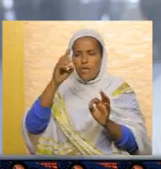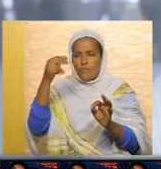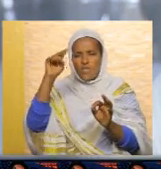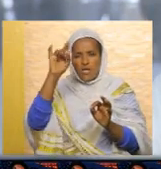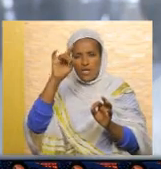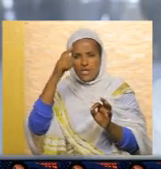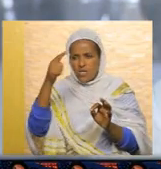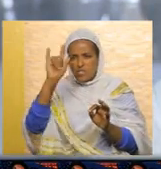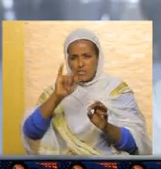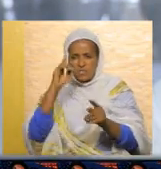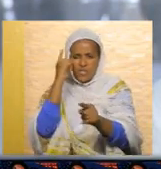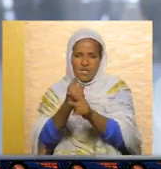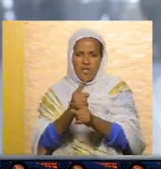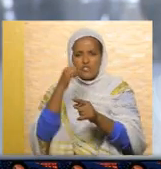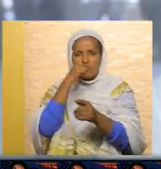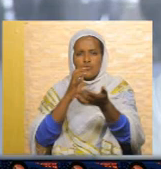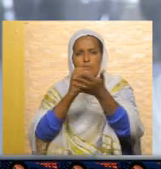ያነበብኩበትም ጊዜ አለ።